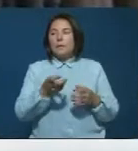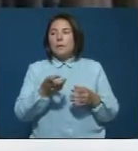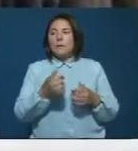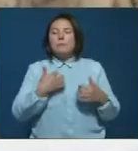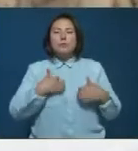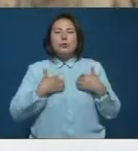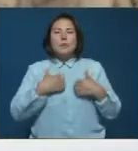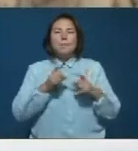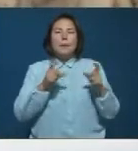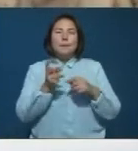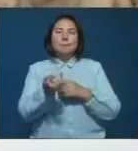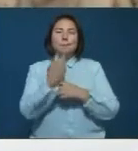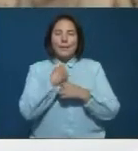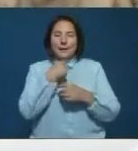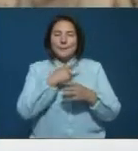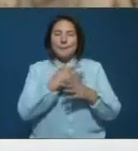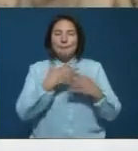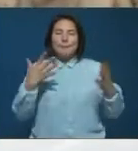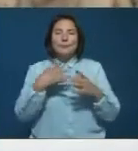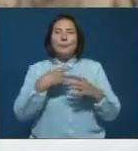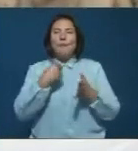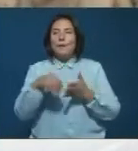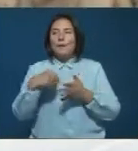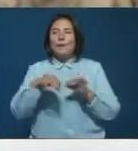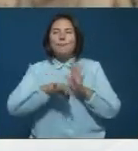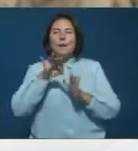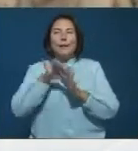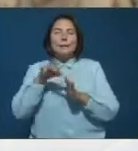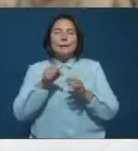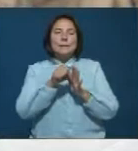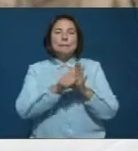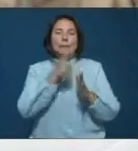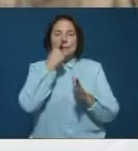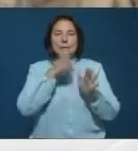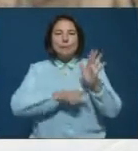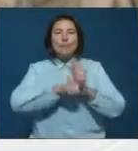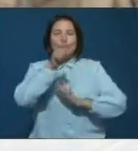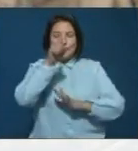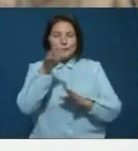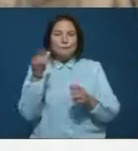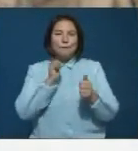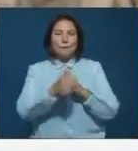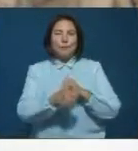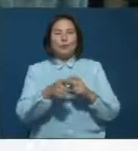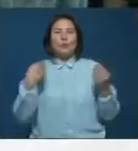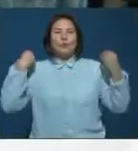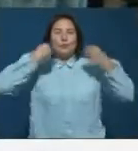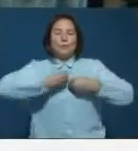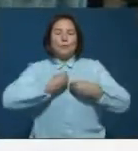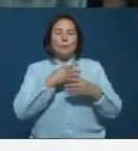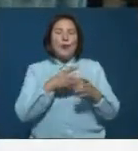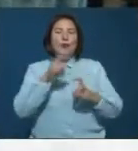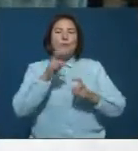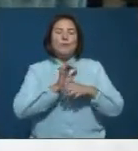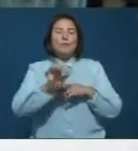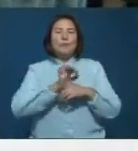магазин очень широким ассортиментом. Выбирайте, зима как раз начинается. Все вперед за шубами.